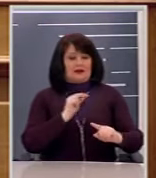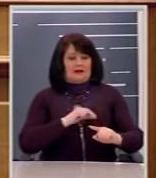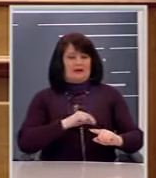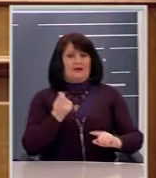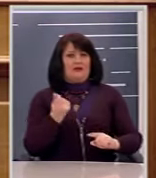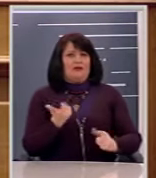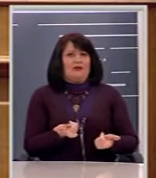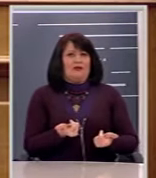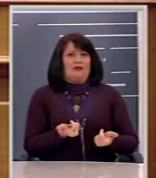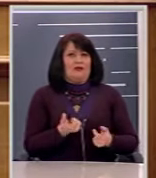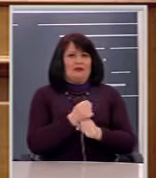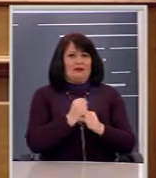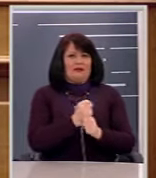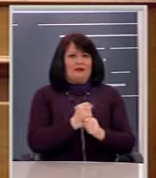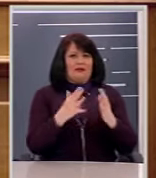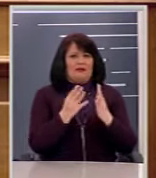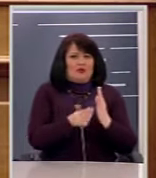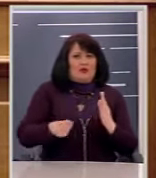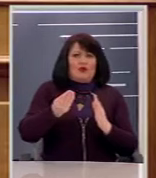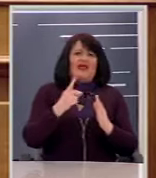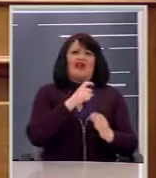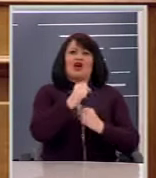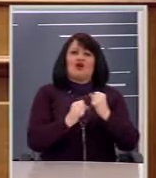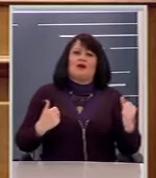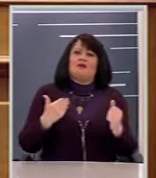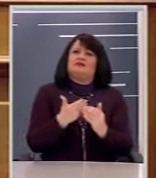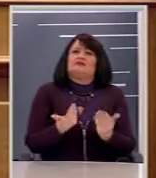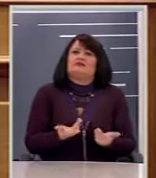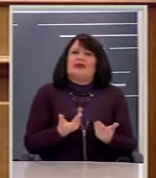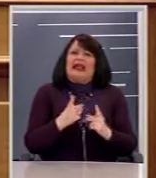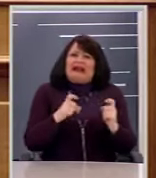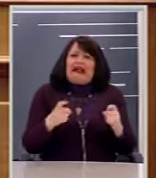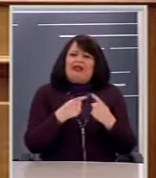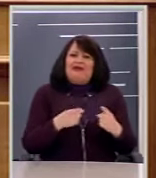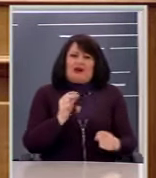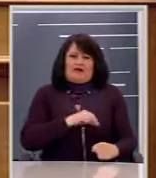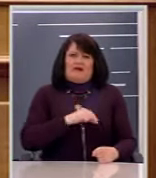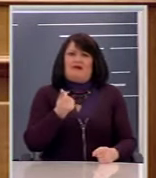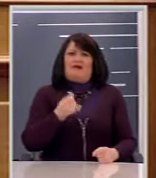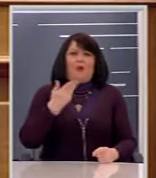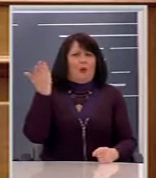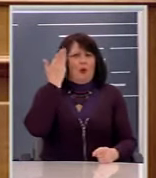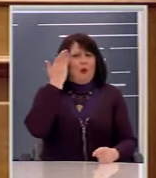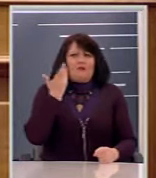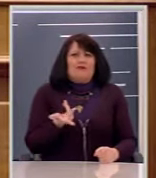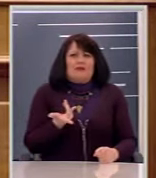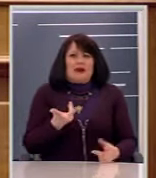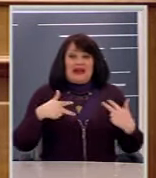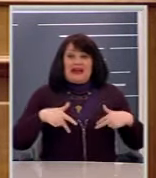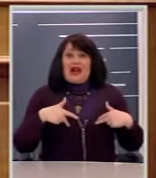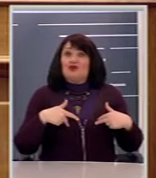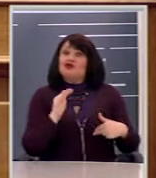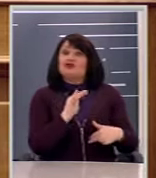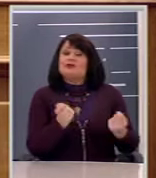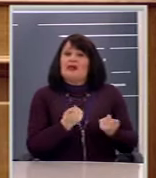την υπόθεση της υπερτιμολόγησης την τελευταία δεκαετία των φαρμάκων, των ιατρικών υλικών, εμβολίων κ.ο.κ. και αν το κράτος προτίθεται να